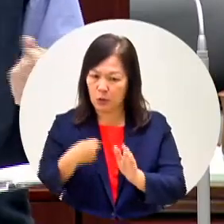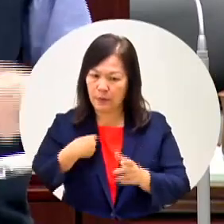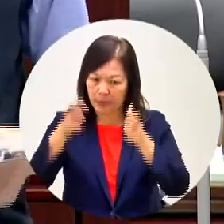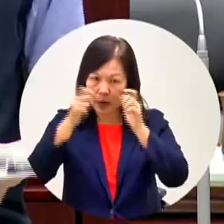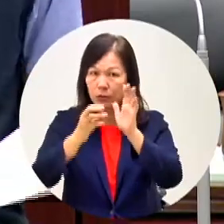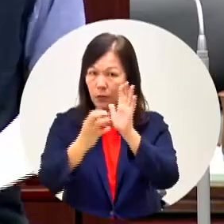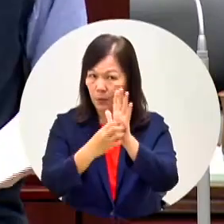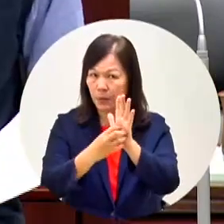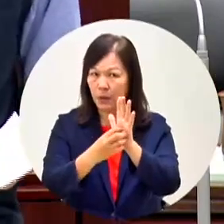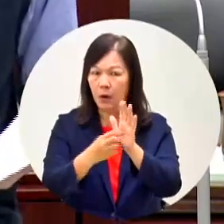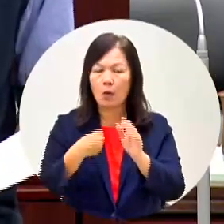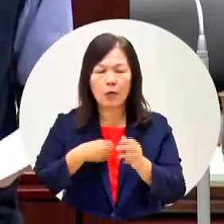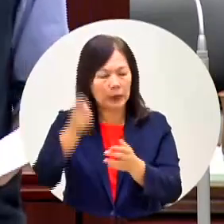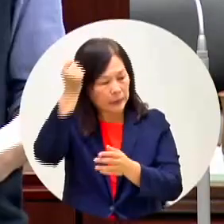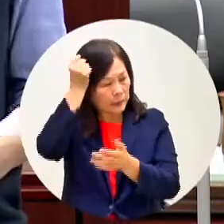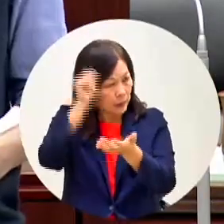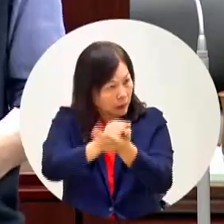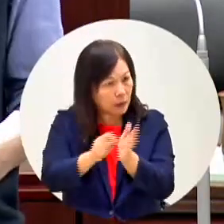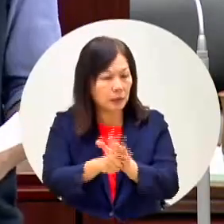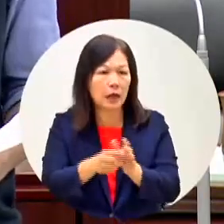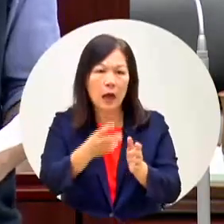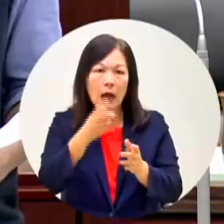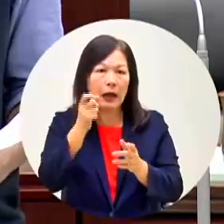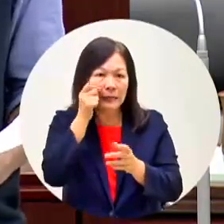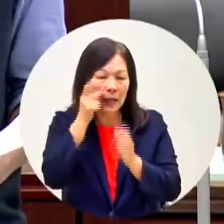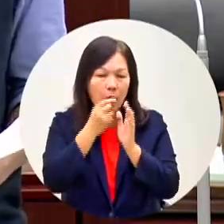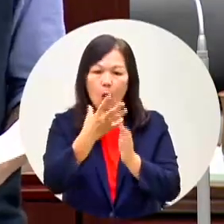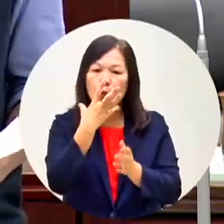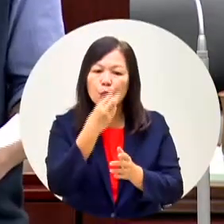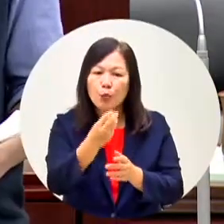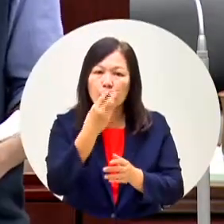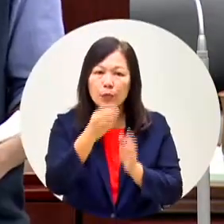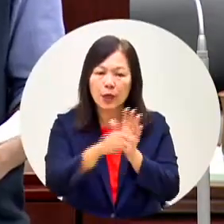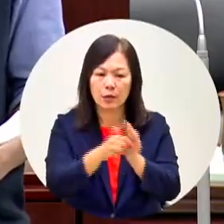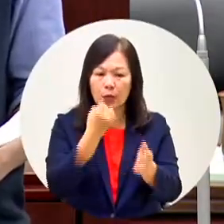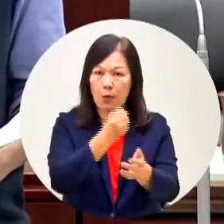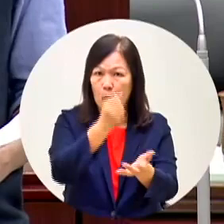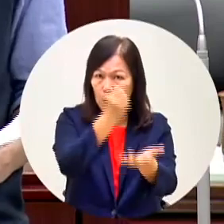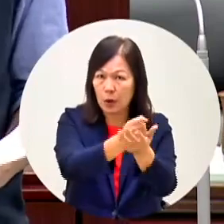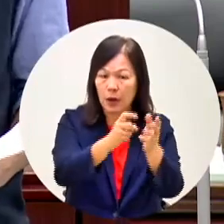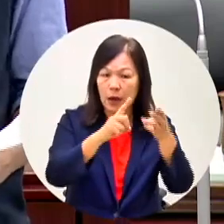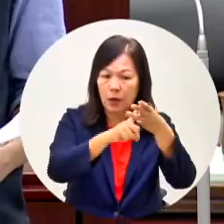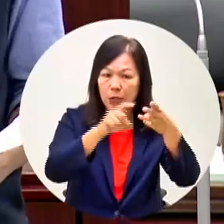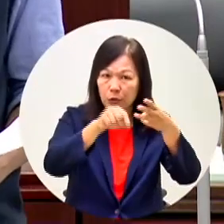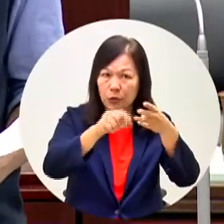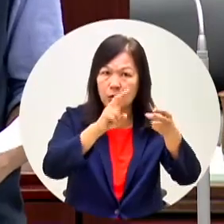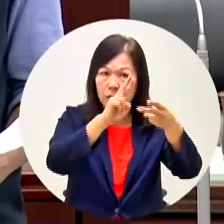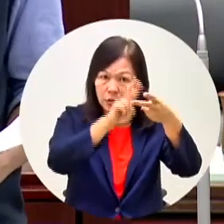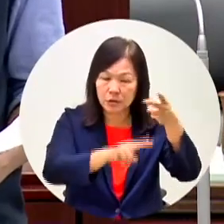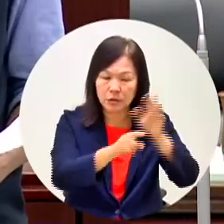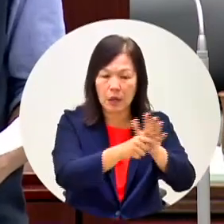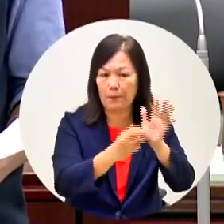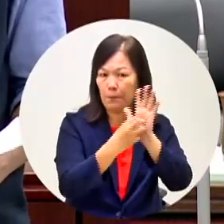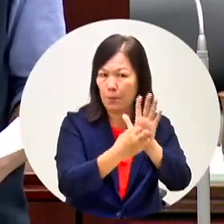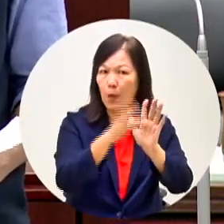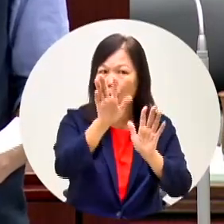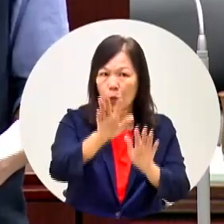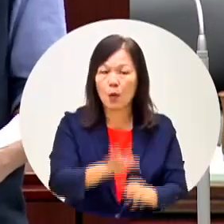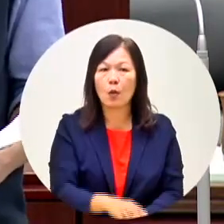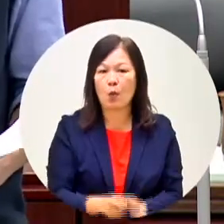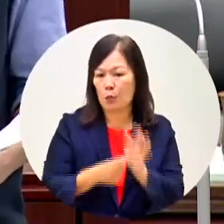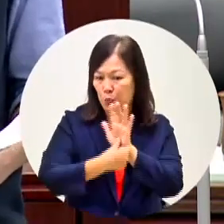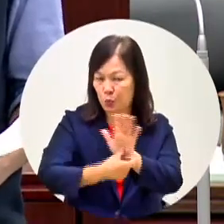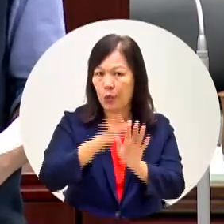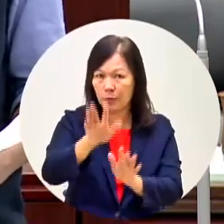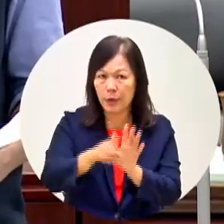山亚，只要山亚打上预警，大家就有信心，因为它品牌出来了。未来希望高雄的食衣住行娱